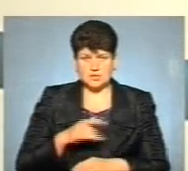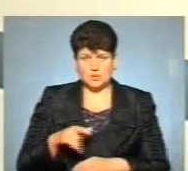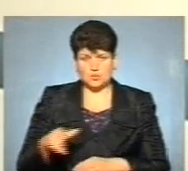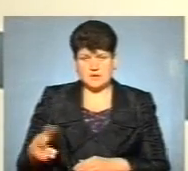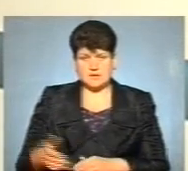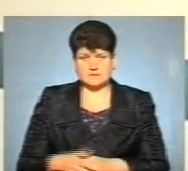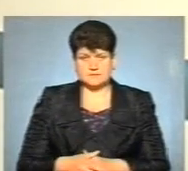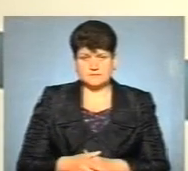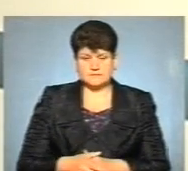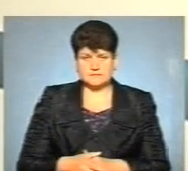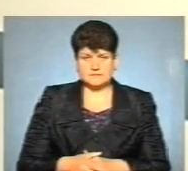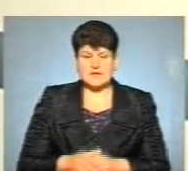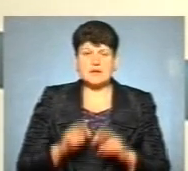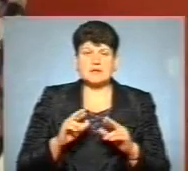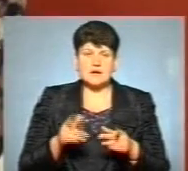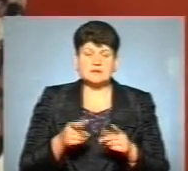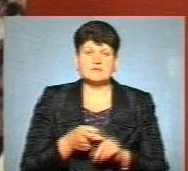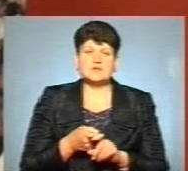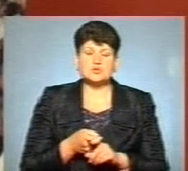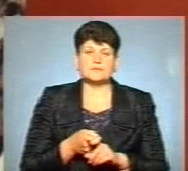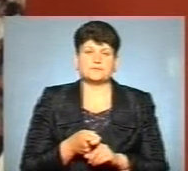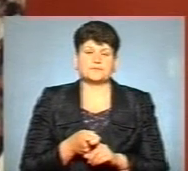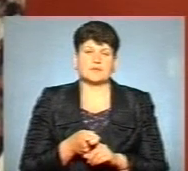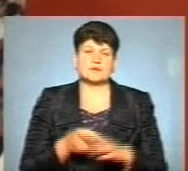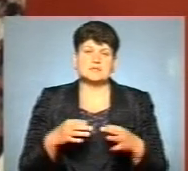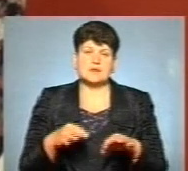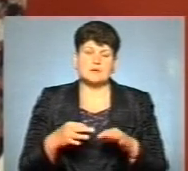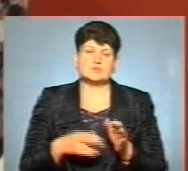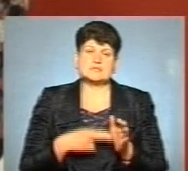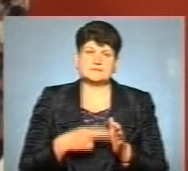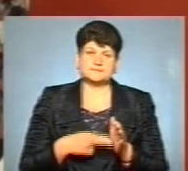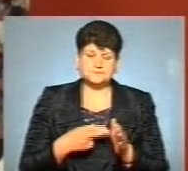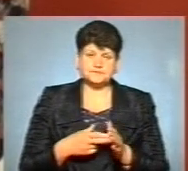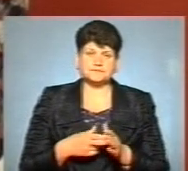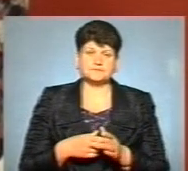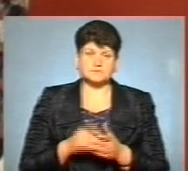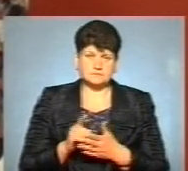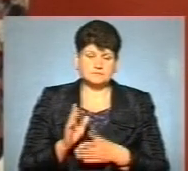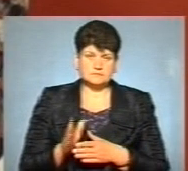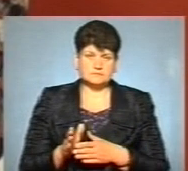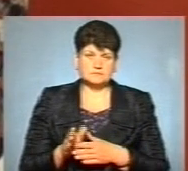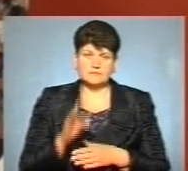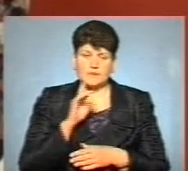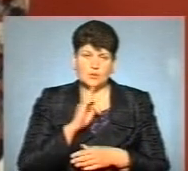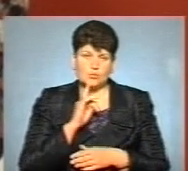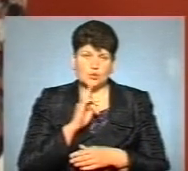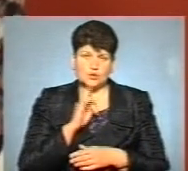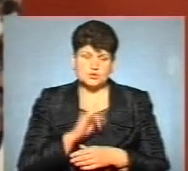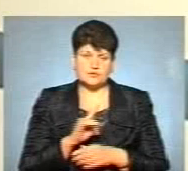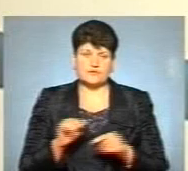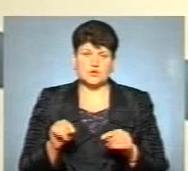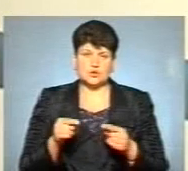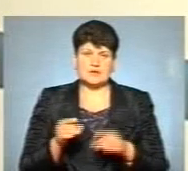бути. Як стосовно залізничного транспорту, там також потрібні ці всі моменти, мають бути враховані? Поки що про